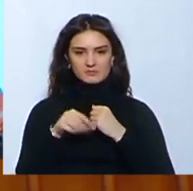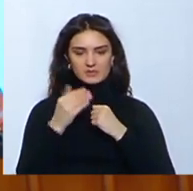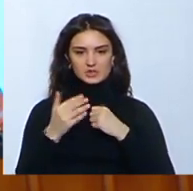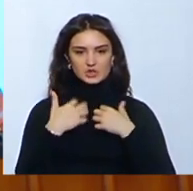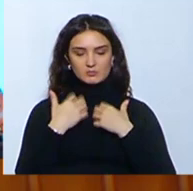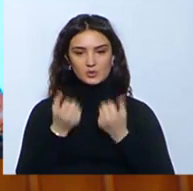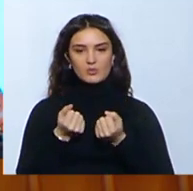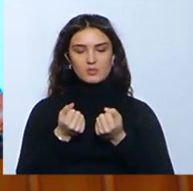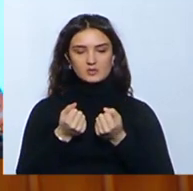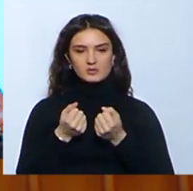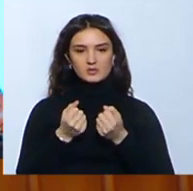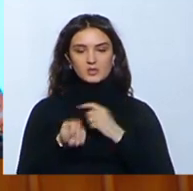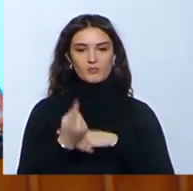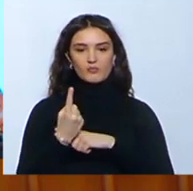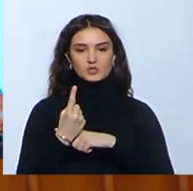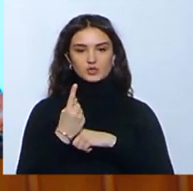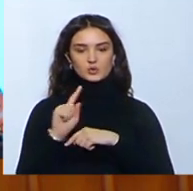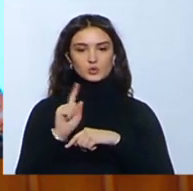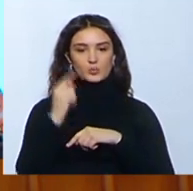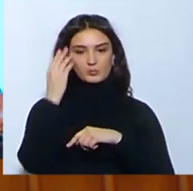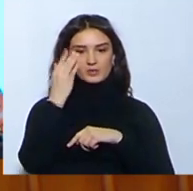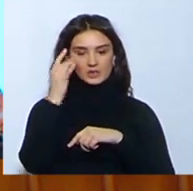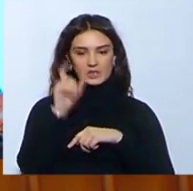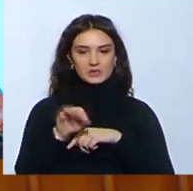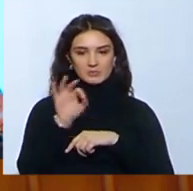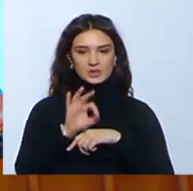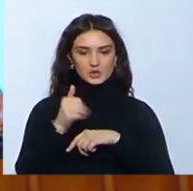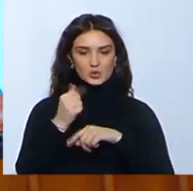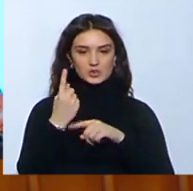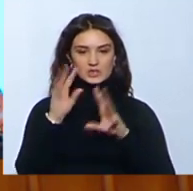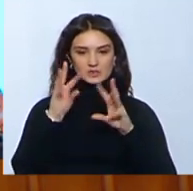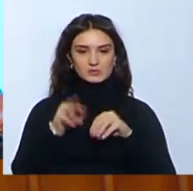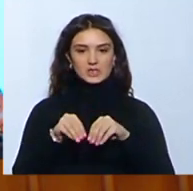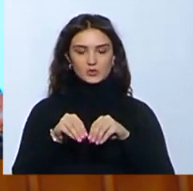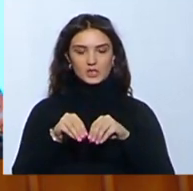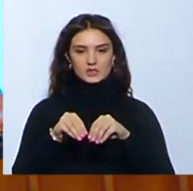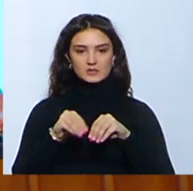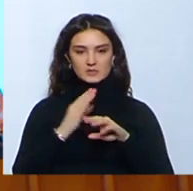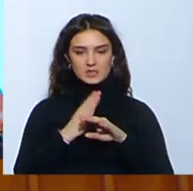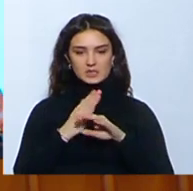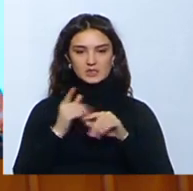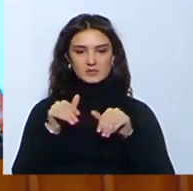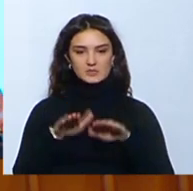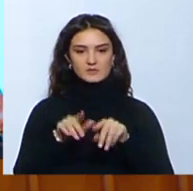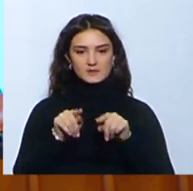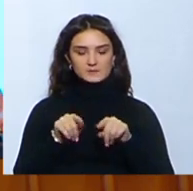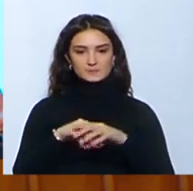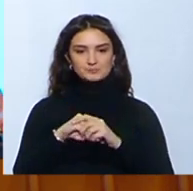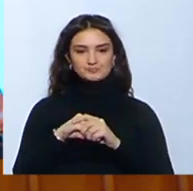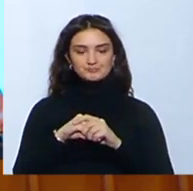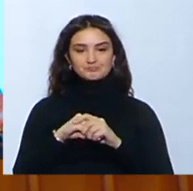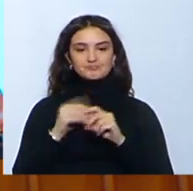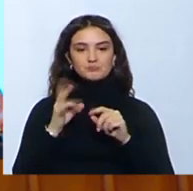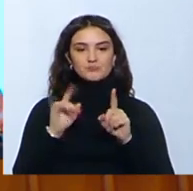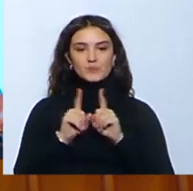ადამიანის ჯანმრთელობას, აღმოვაჩენთ, რომ ფიქრი ადამიანზე, როგორც ერთმთლიან ორგანიზმზე, არის გადამწყვეტი.